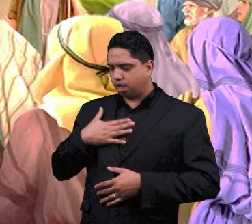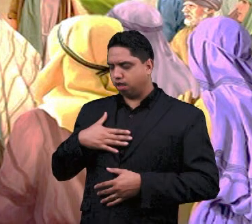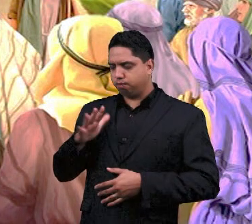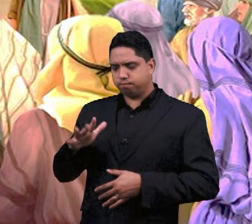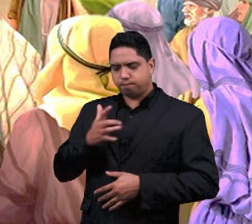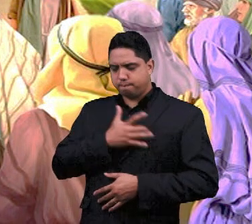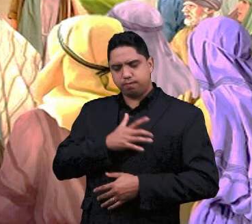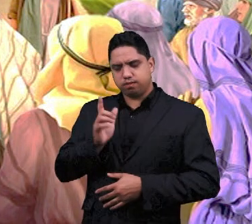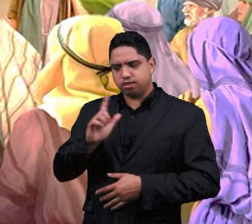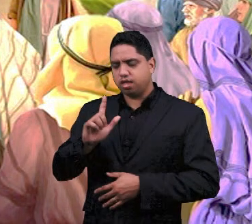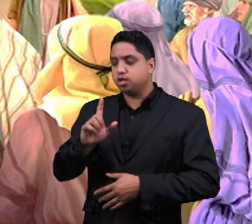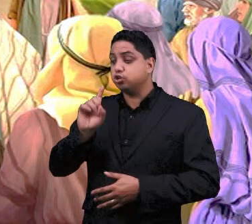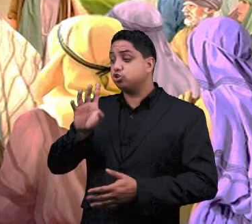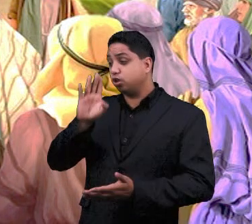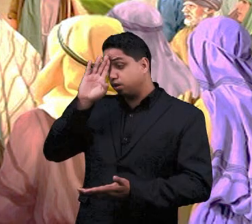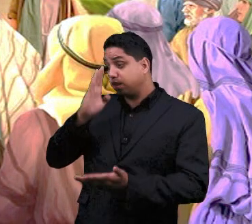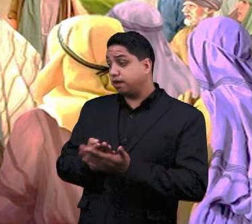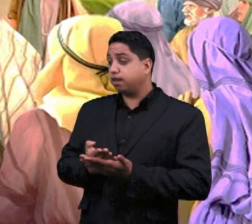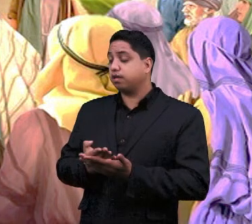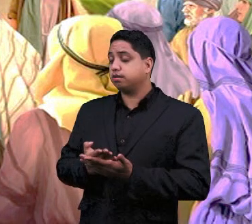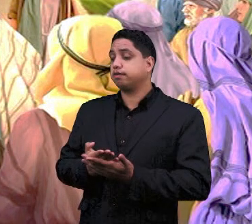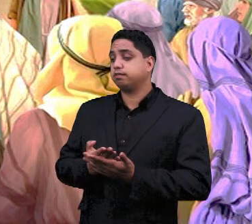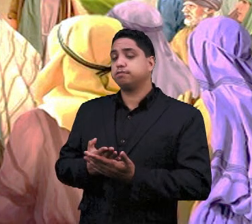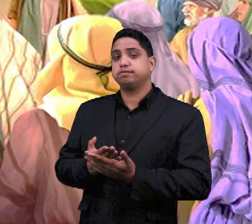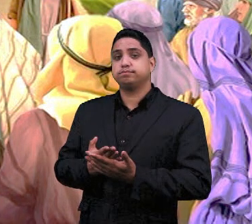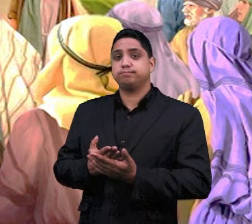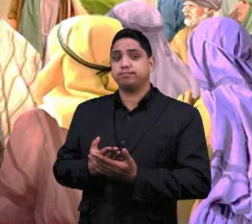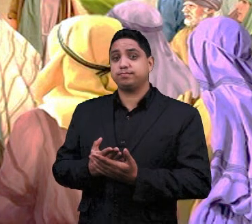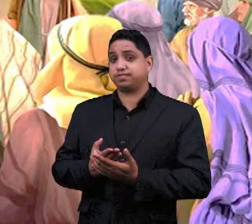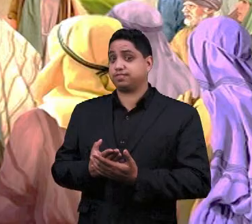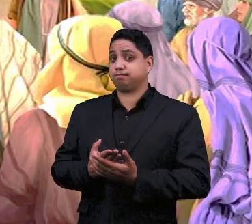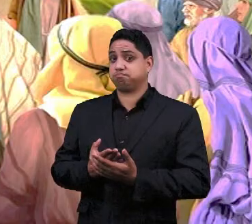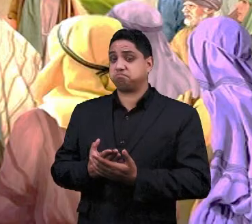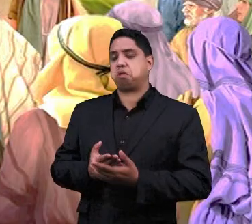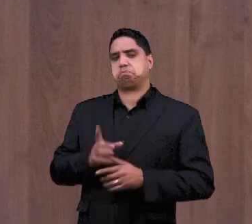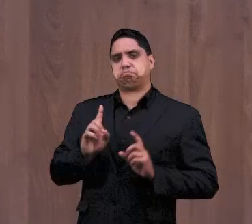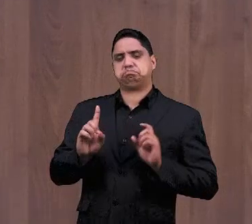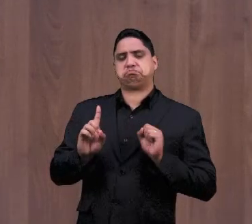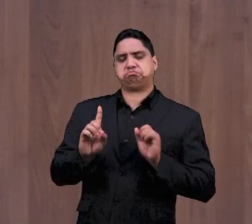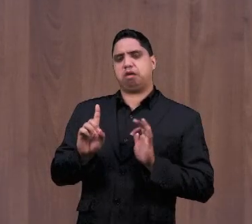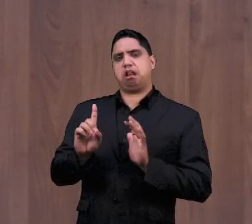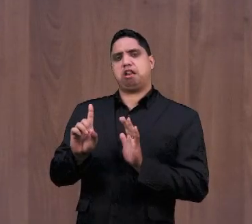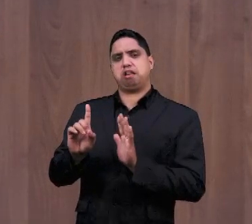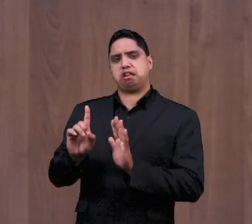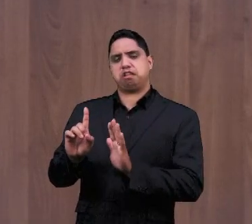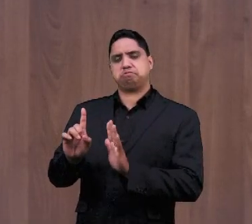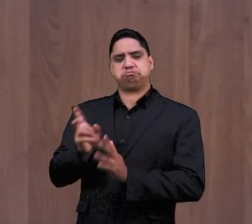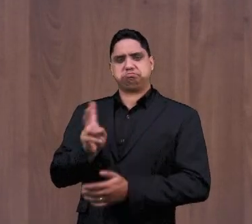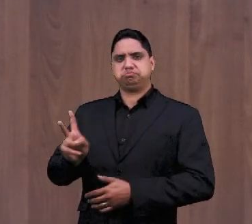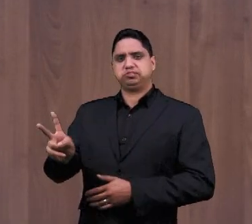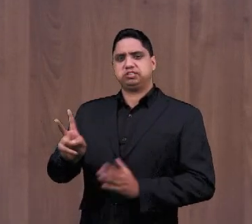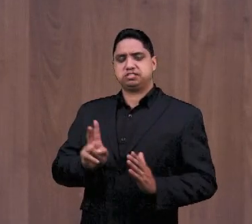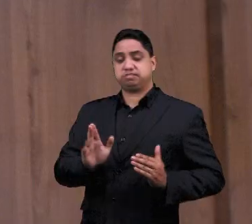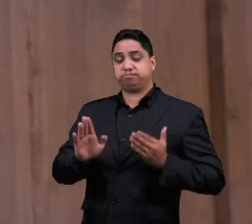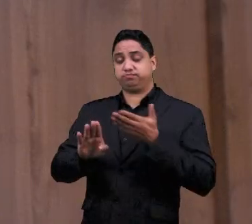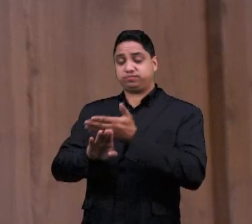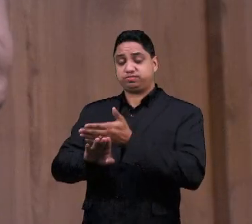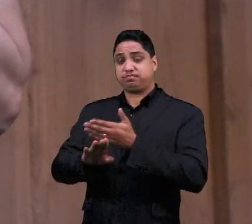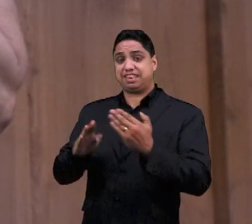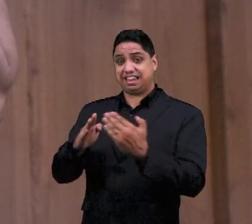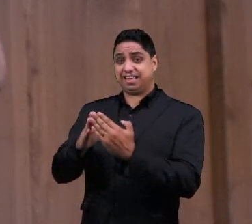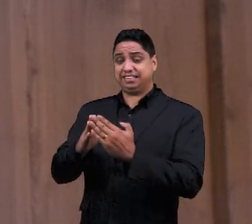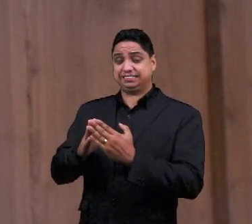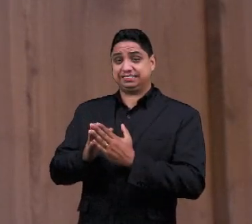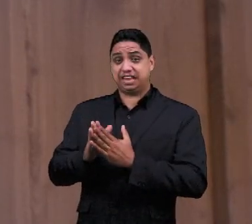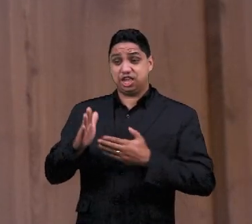Jairus, ne crains point, crois seulement. Ils ont continué à suivre en direction à sa